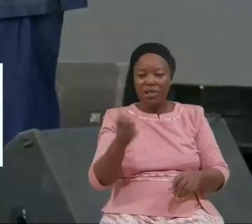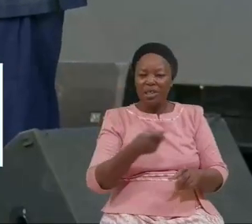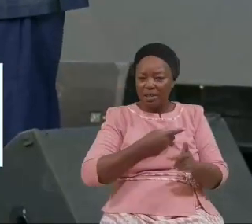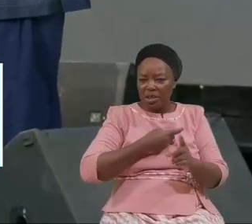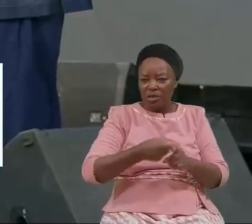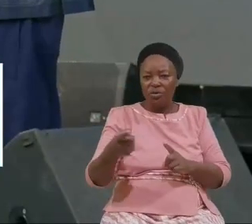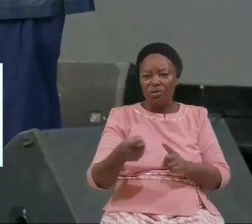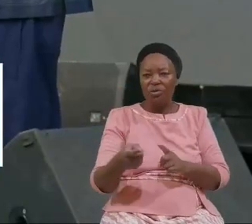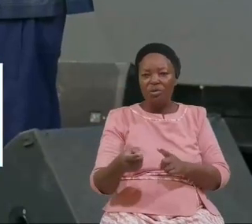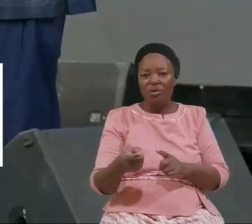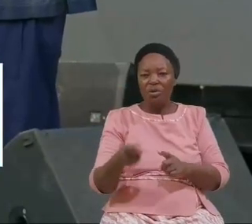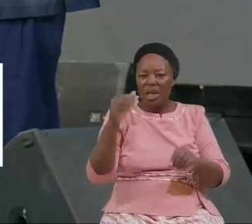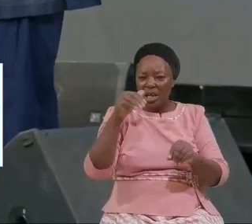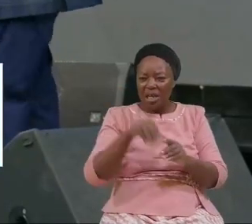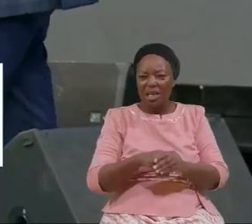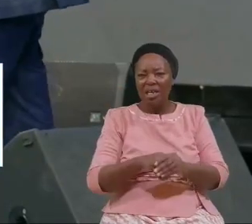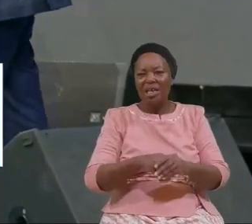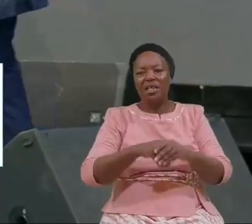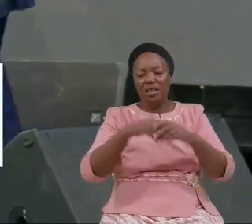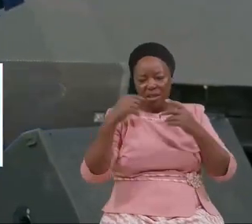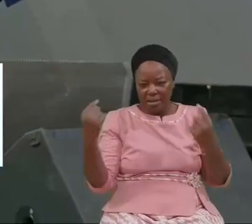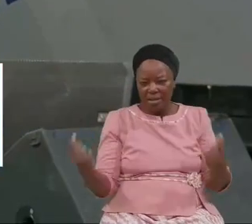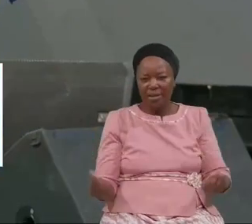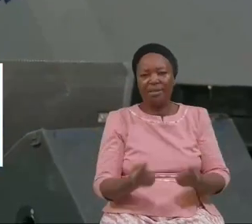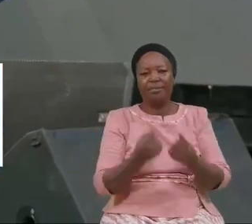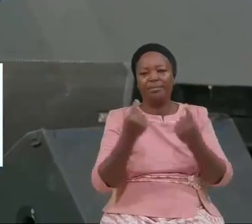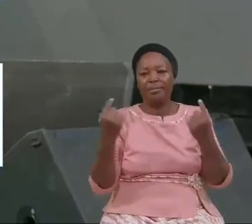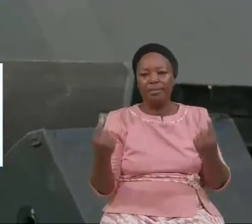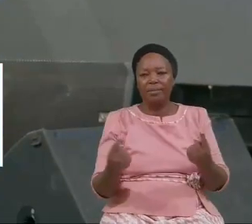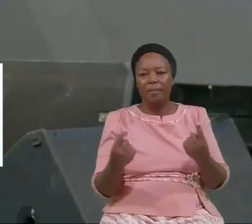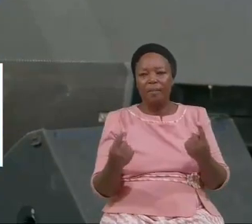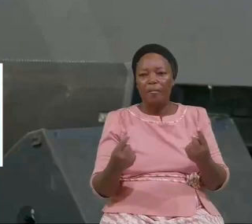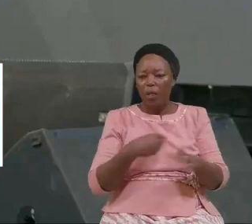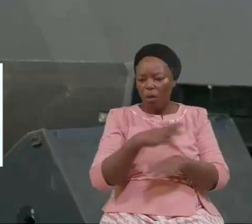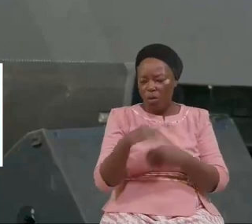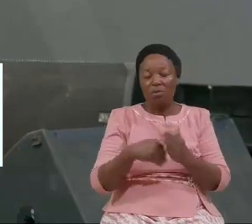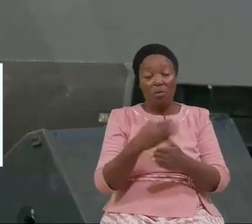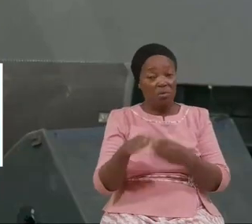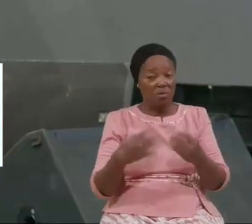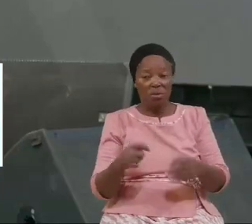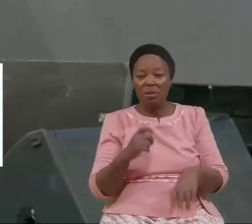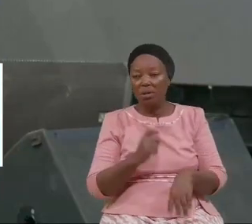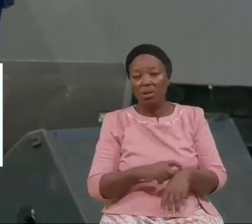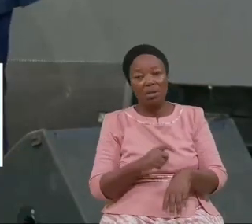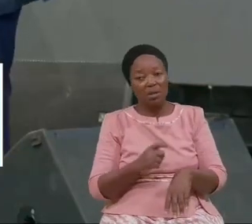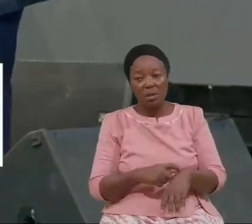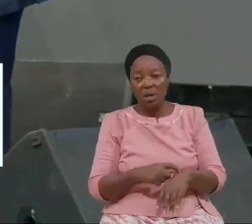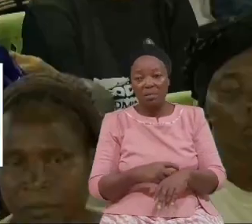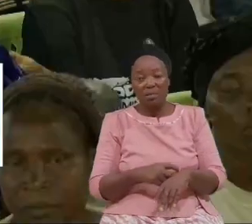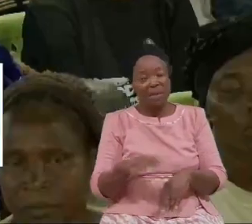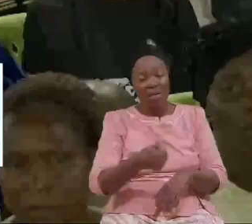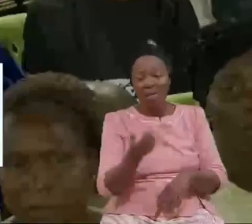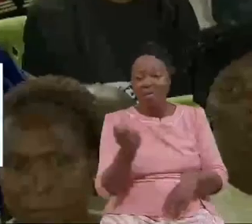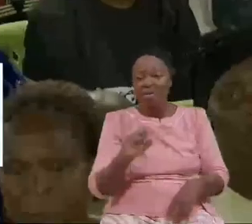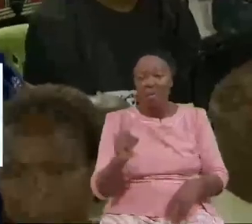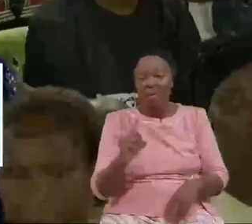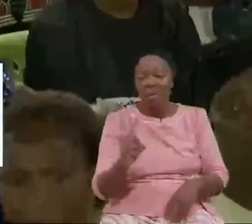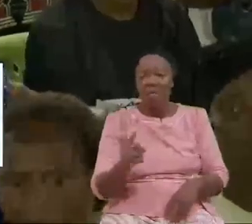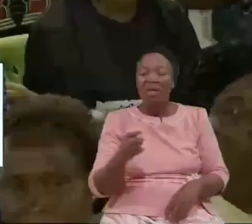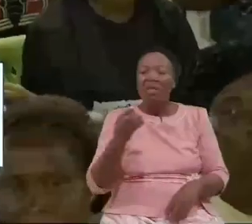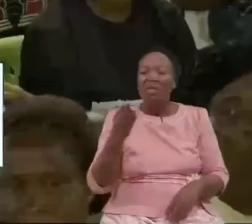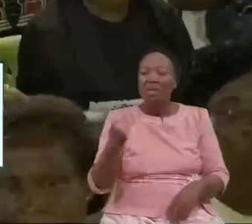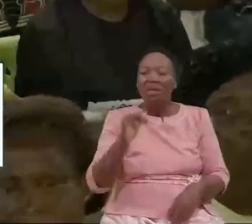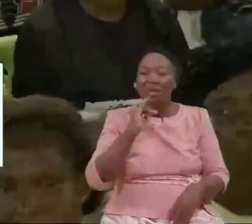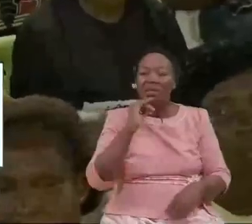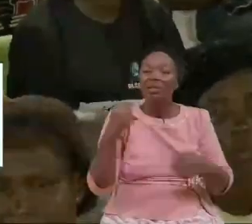violents dans l'iniquité tout à tout moment chaque fois qu'il y a